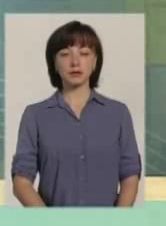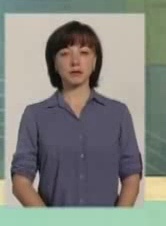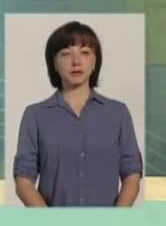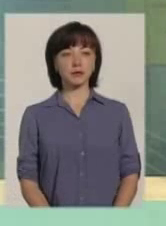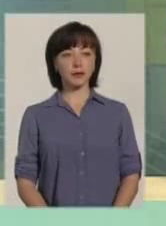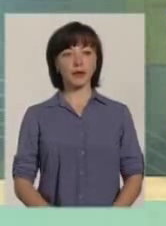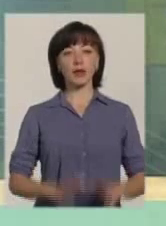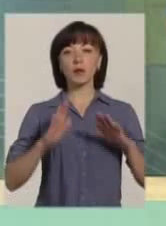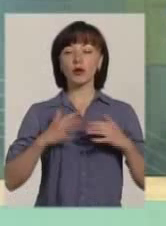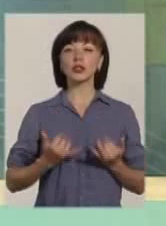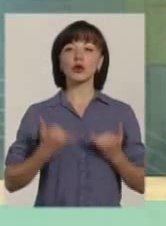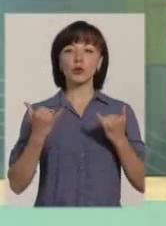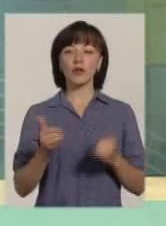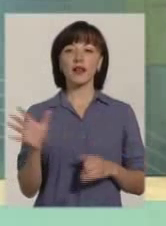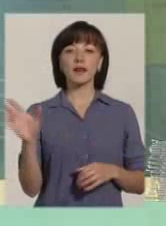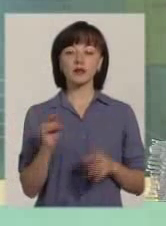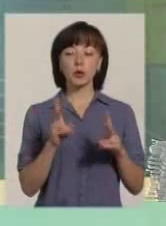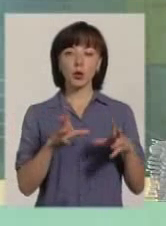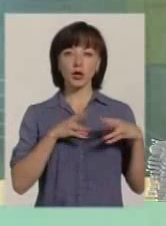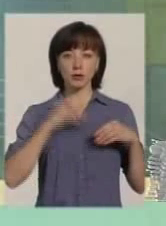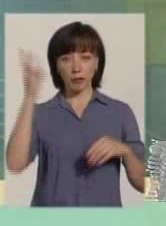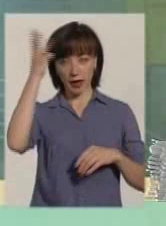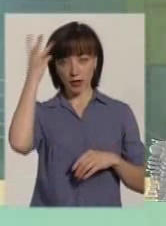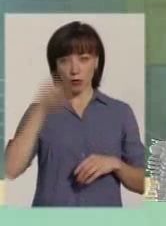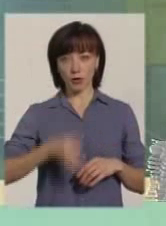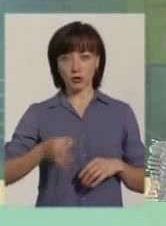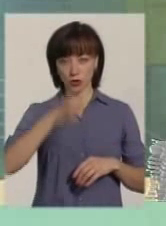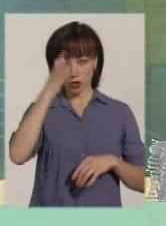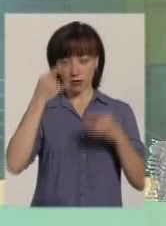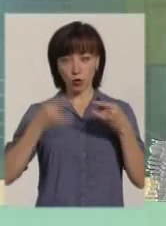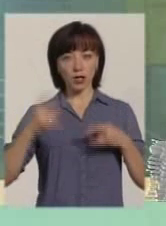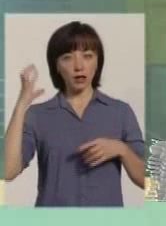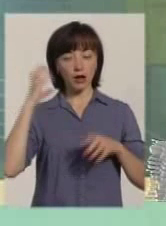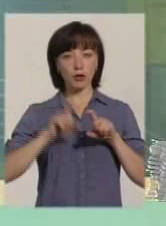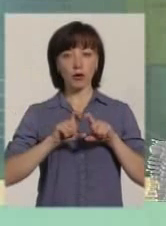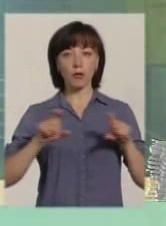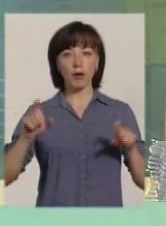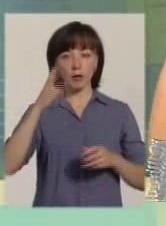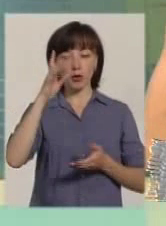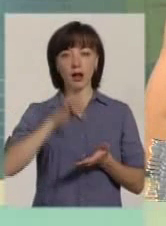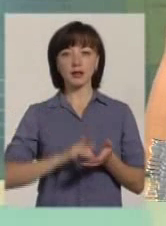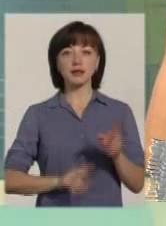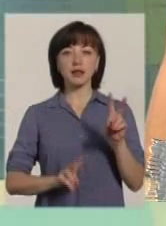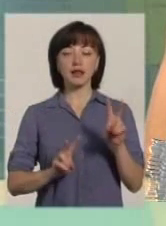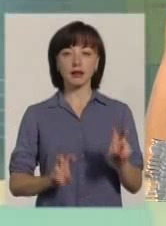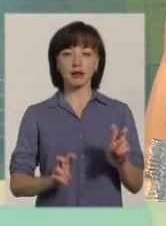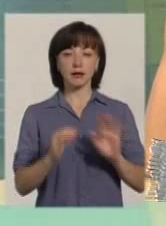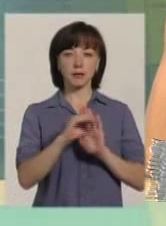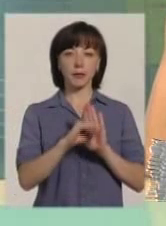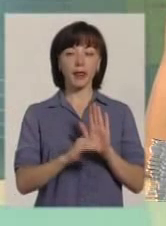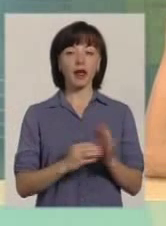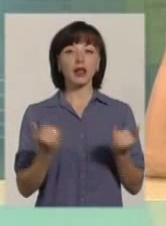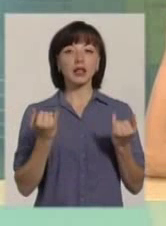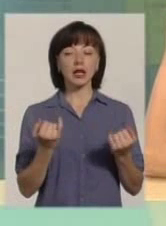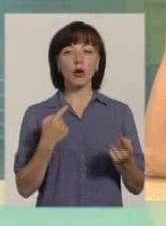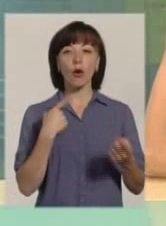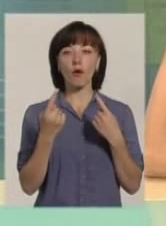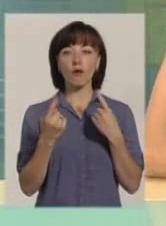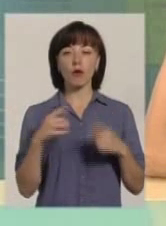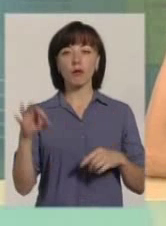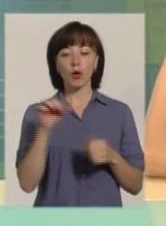Мої шанування усім, хто у ці порі разом із Хмельницькою обласною державною телерадіокомпанією «Поділля Центр». На часі тема, і нині ми говоримо